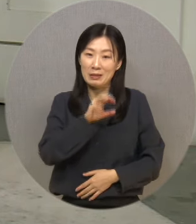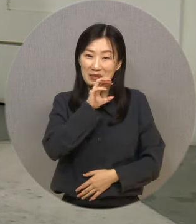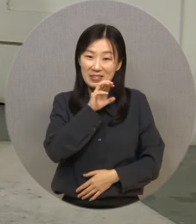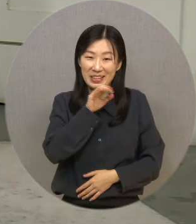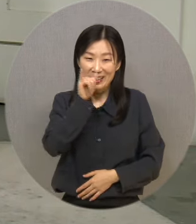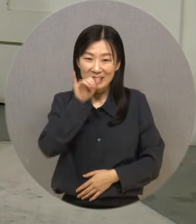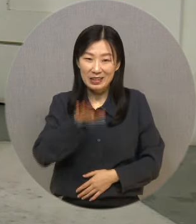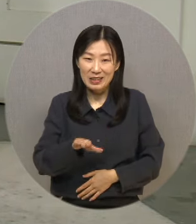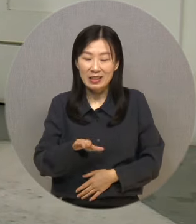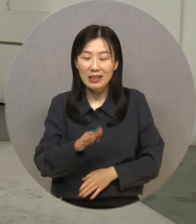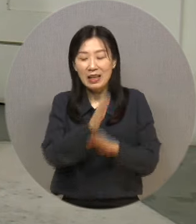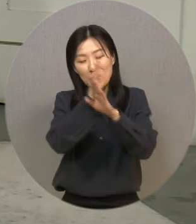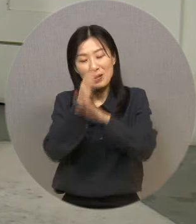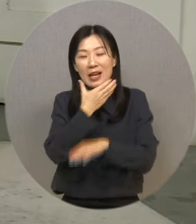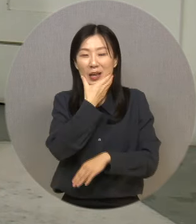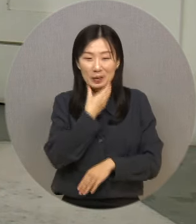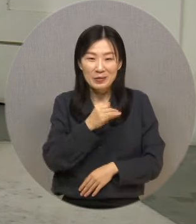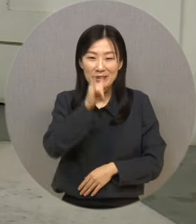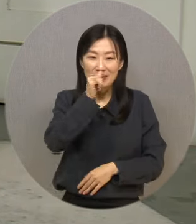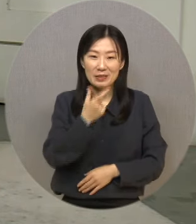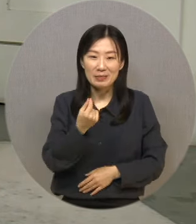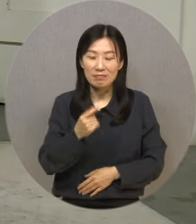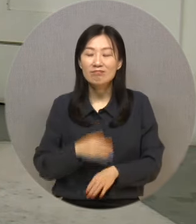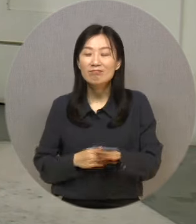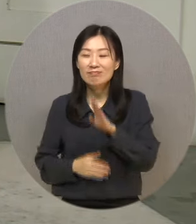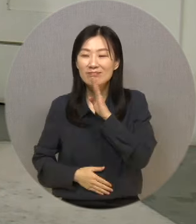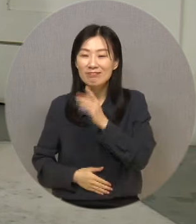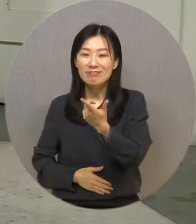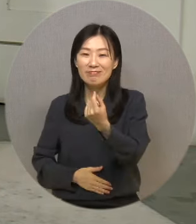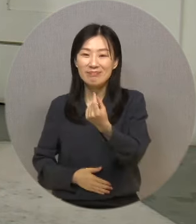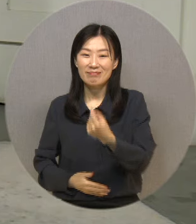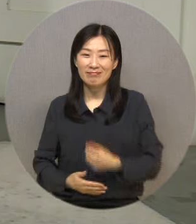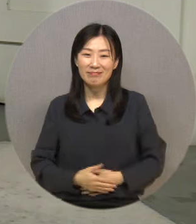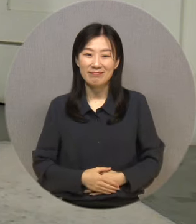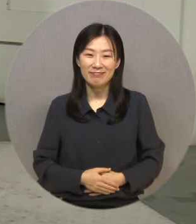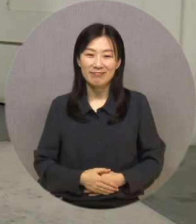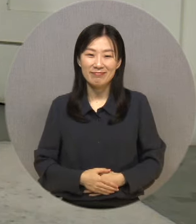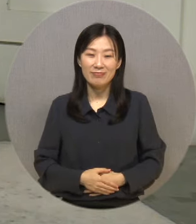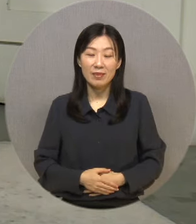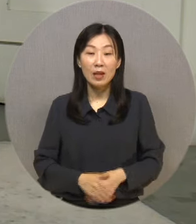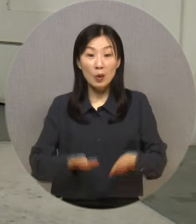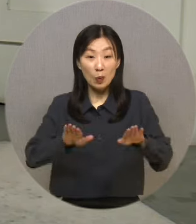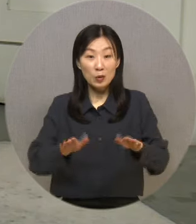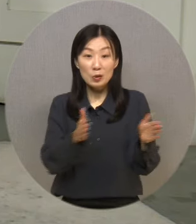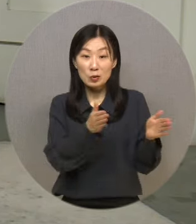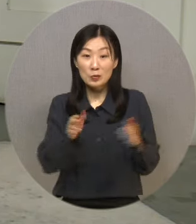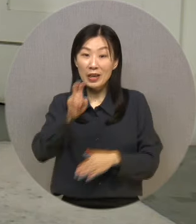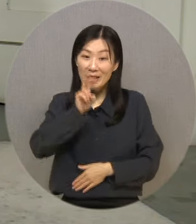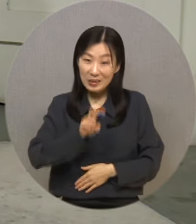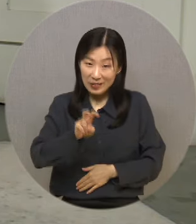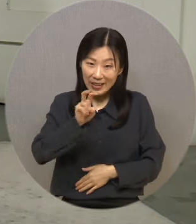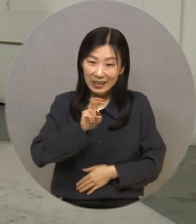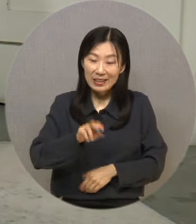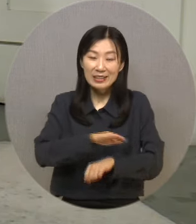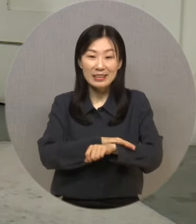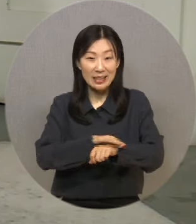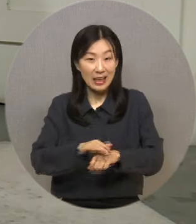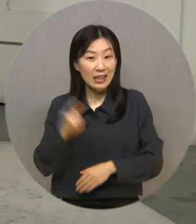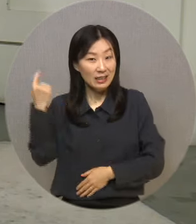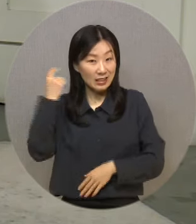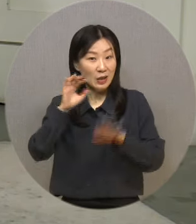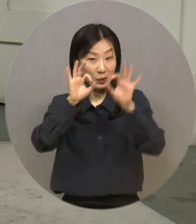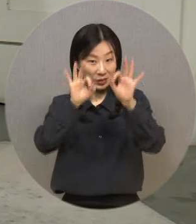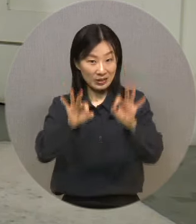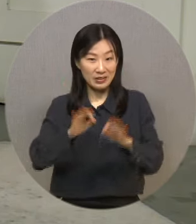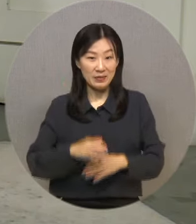행복한 마음이 드실 것 같습니다. 네, 네. 아이고, 맞습니다. 예, 예. 그러시죠. 예. 자, 오늘도 예. 준비하신 노래 잘 들어보도록